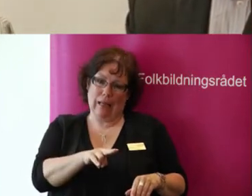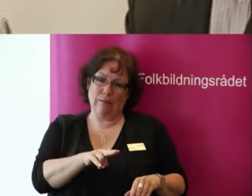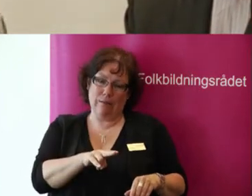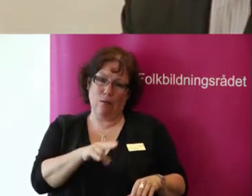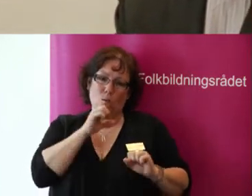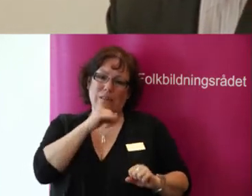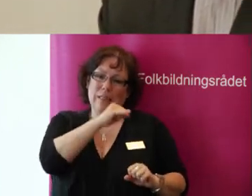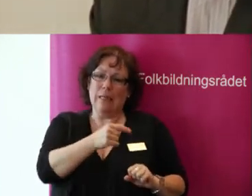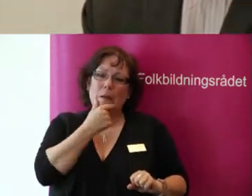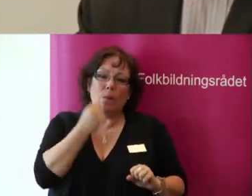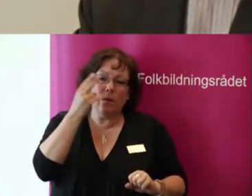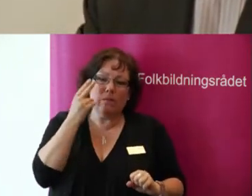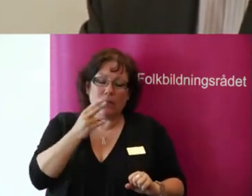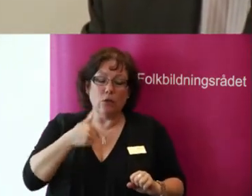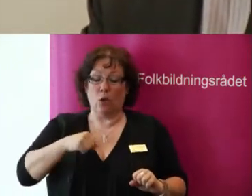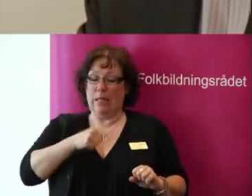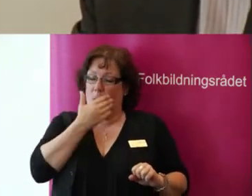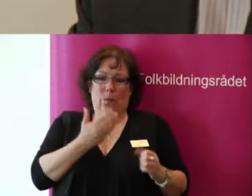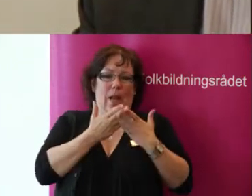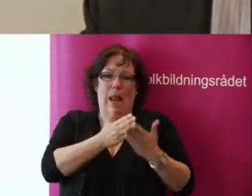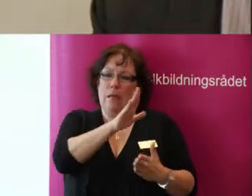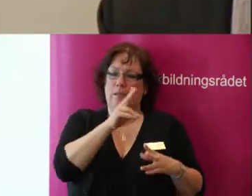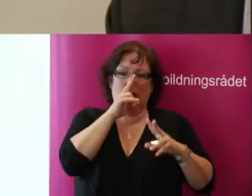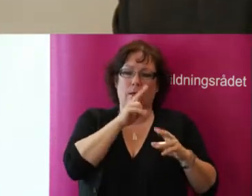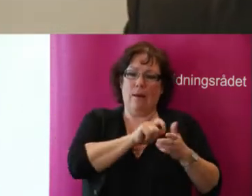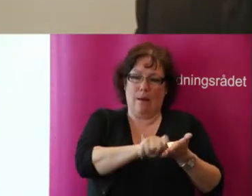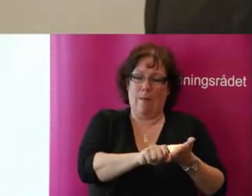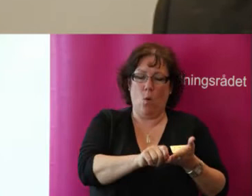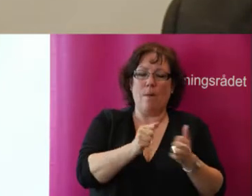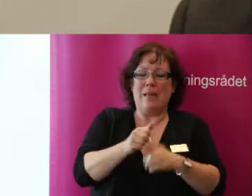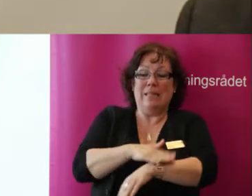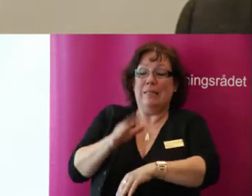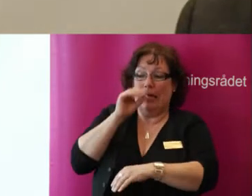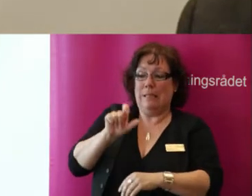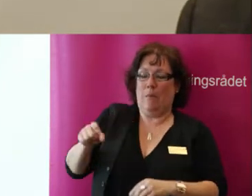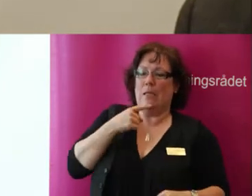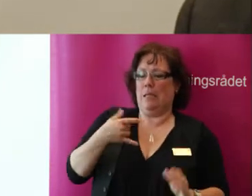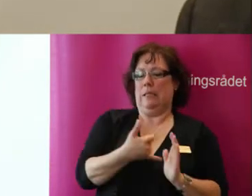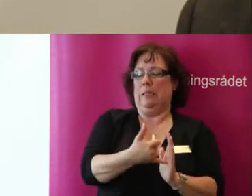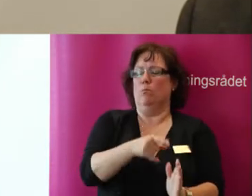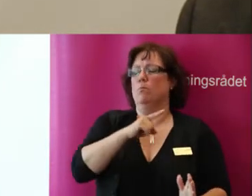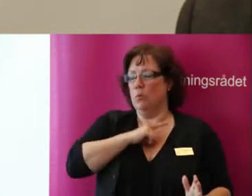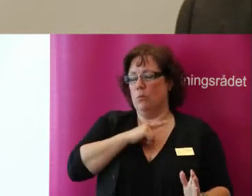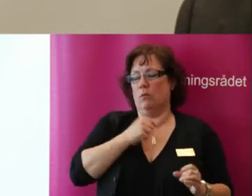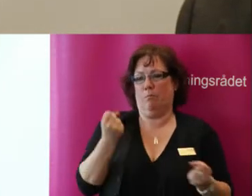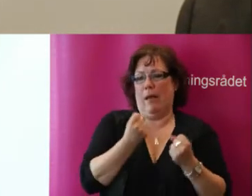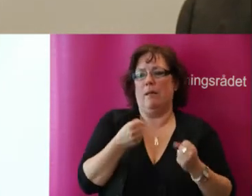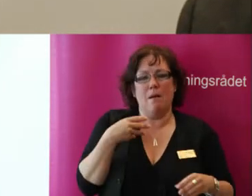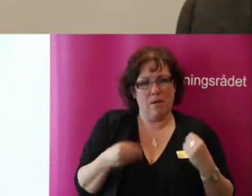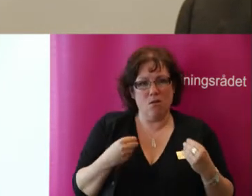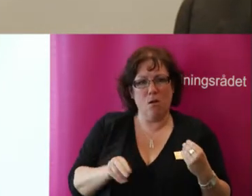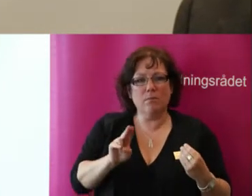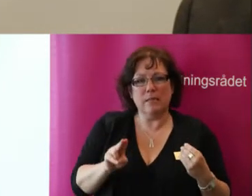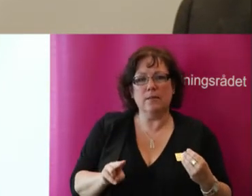har inte jag personligen tagit del av hennes rapport, men tjänstemännen säger att den innehåller mycket spännande material och